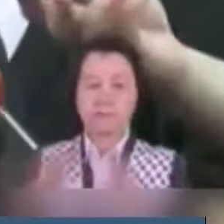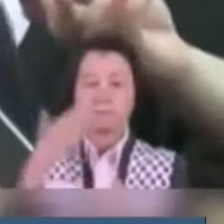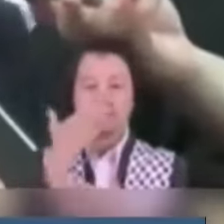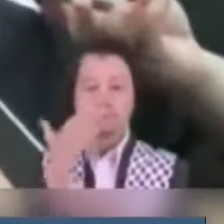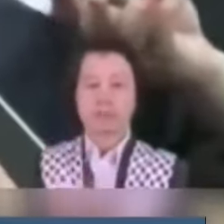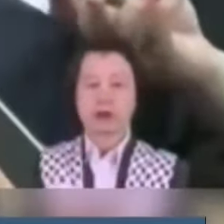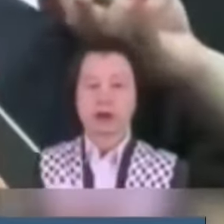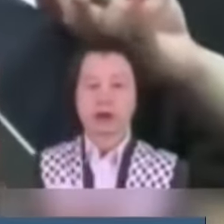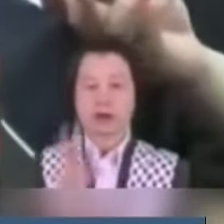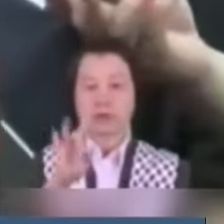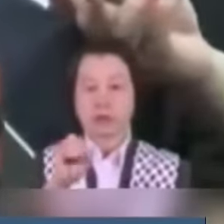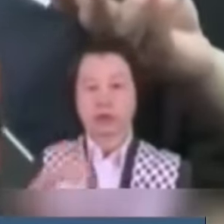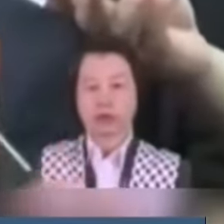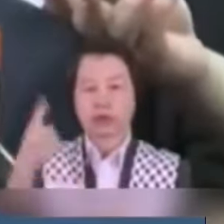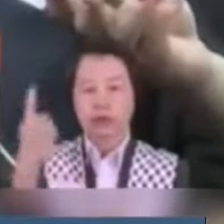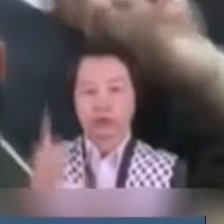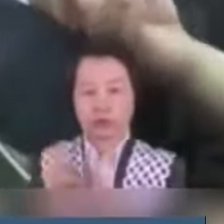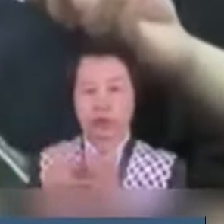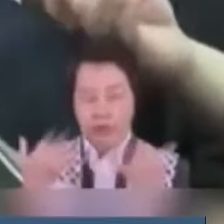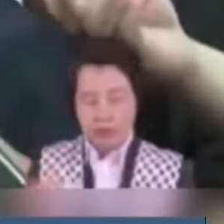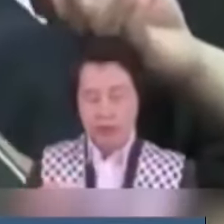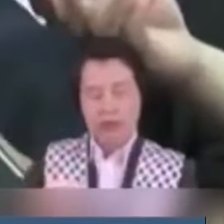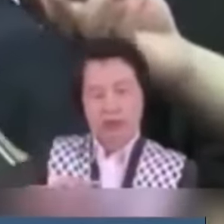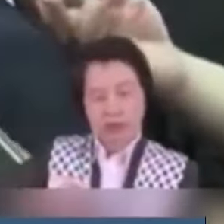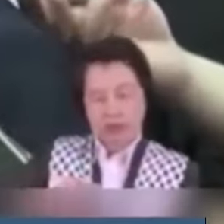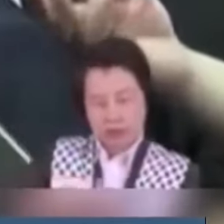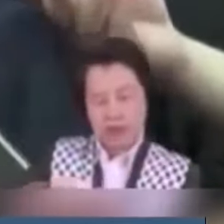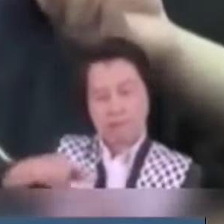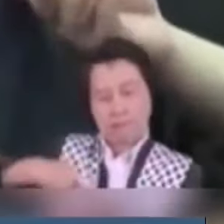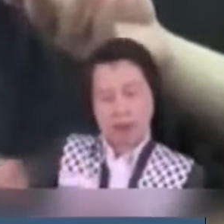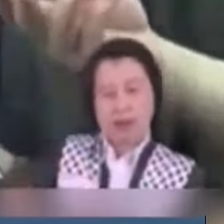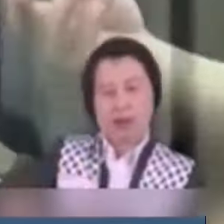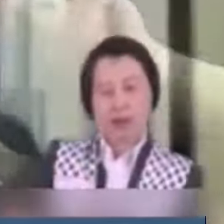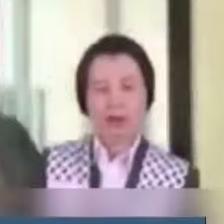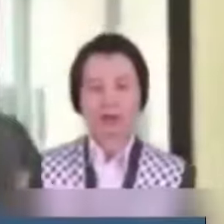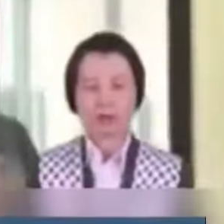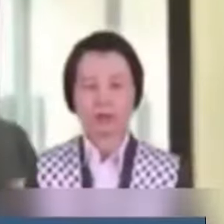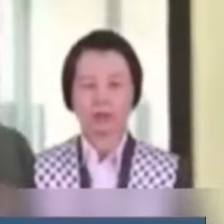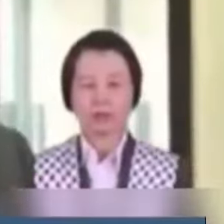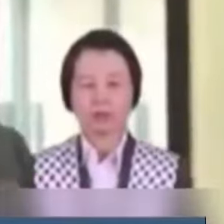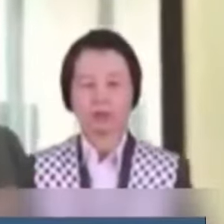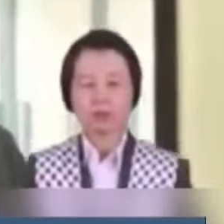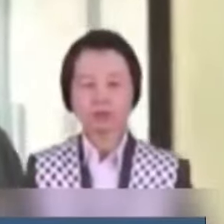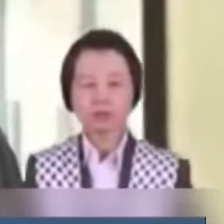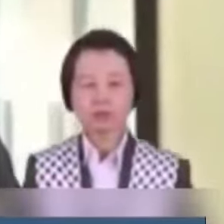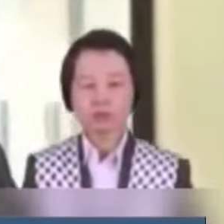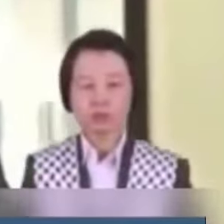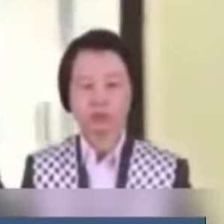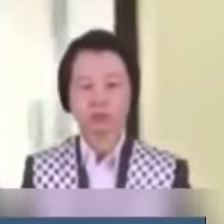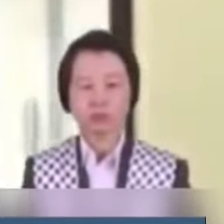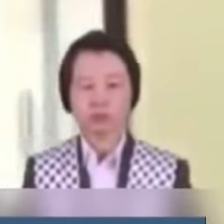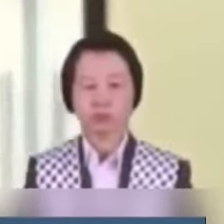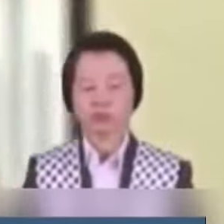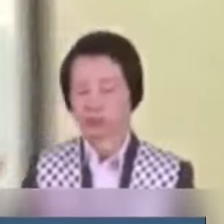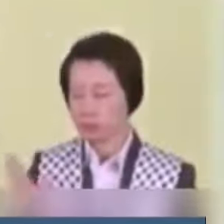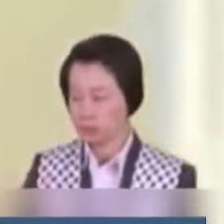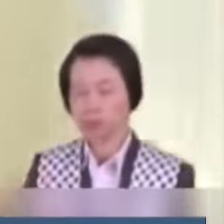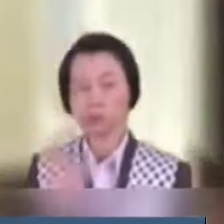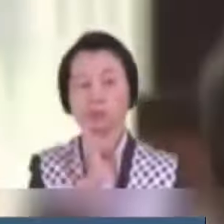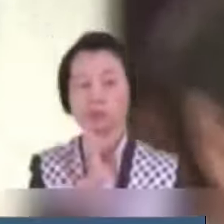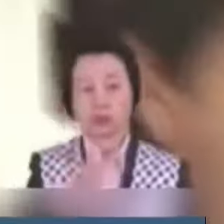ke ditanya pengarang berita udah mata ke pengawnya seempat pemtiti MOU antarais menteri pengerai KKM